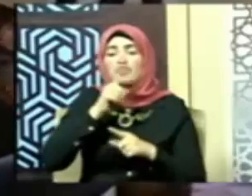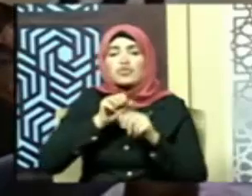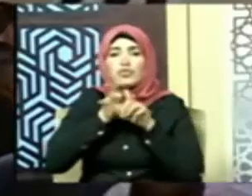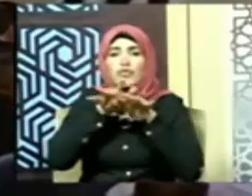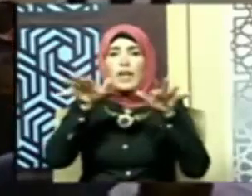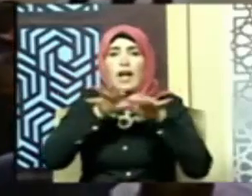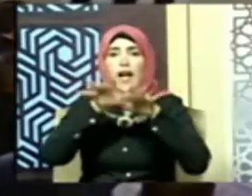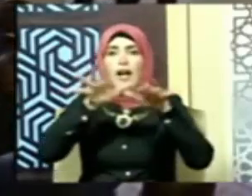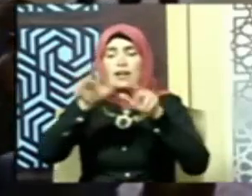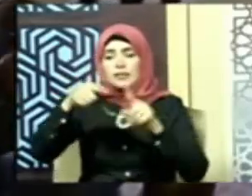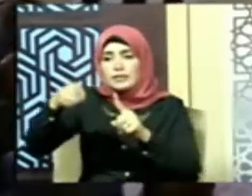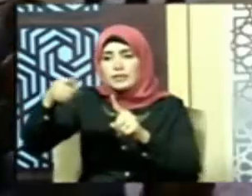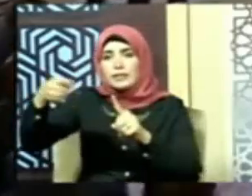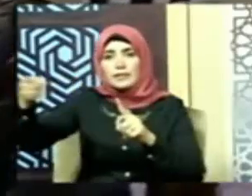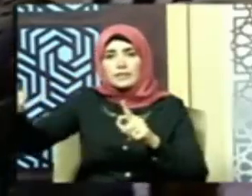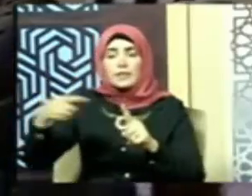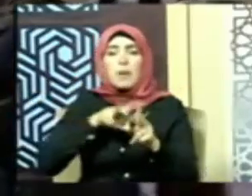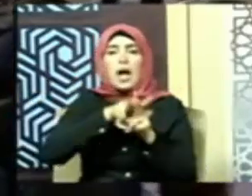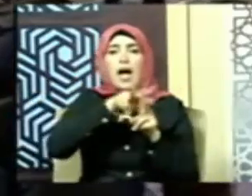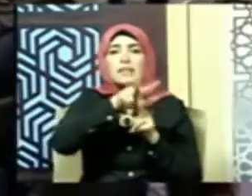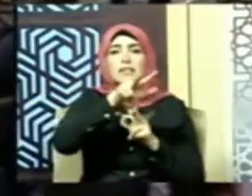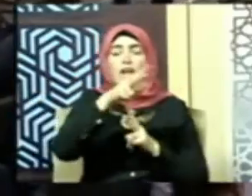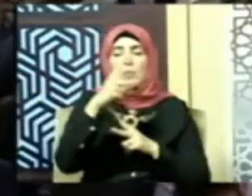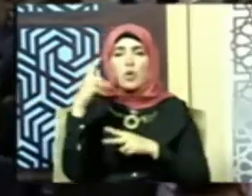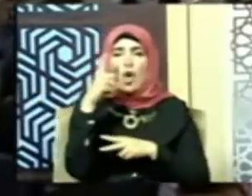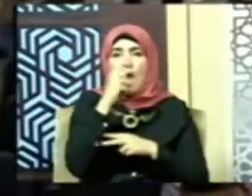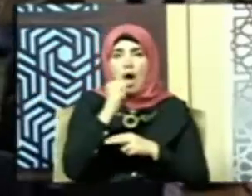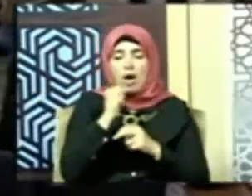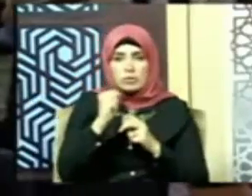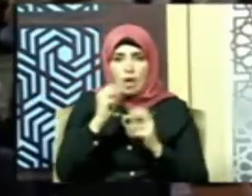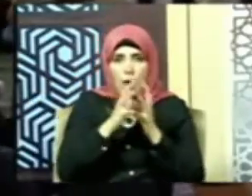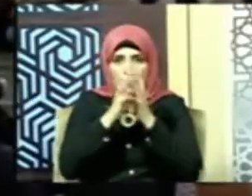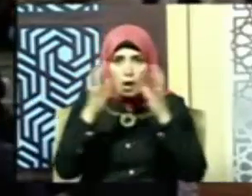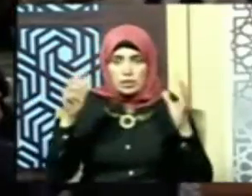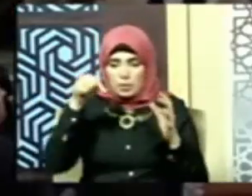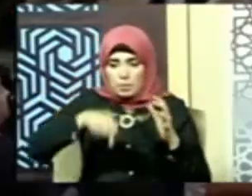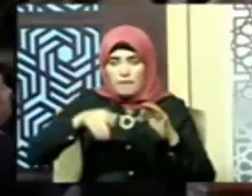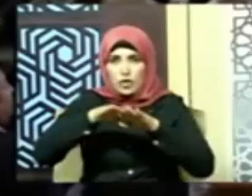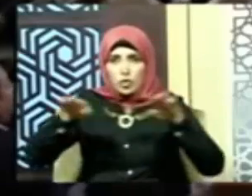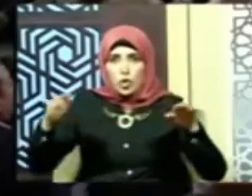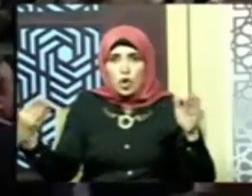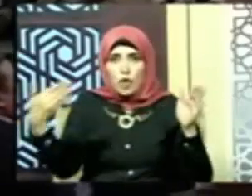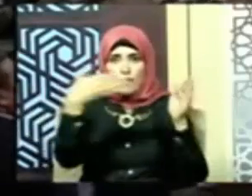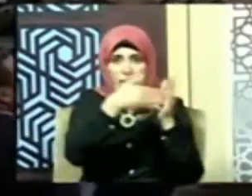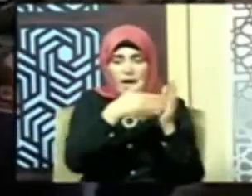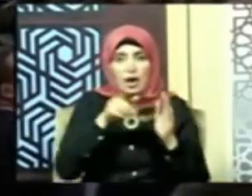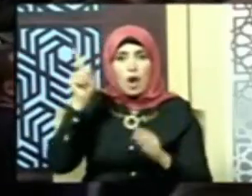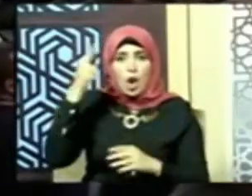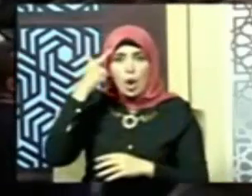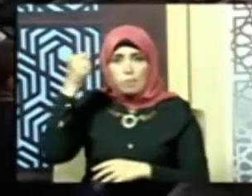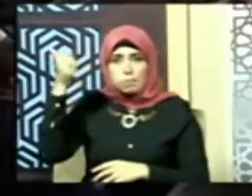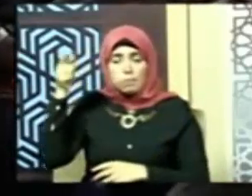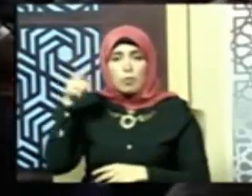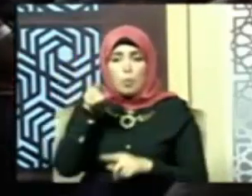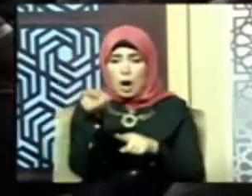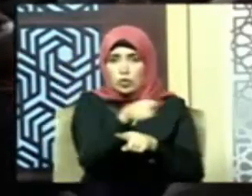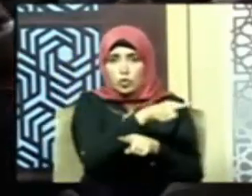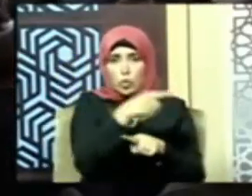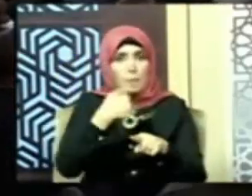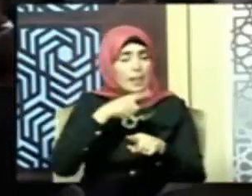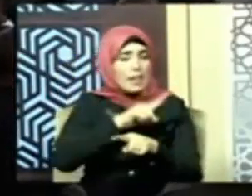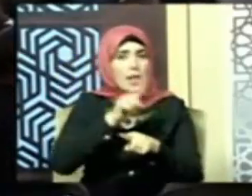الدنيا والآخرة والله يعلم وأنتم لا تعلمون. يا